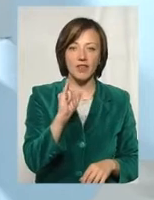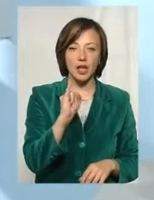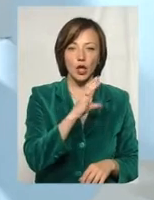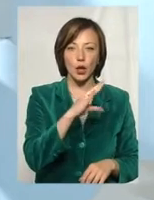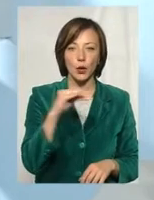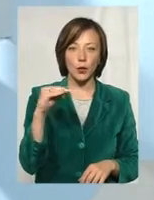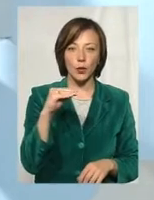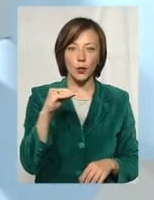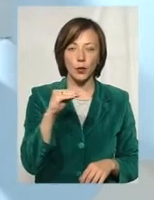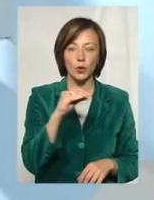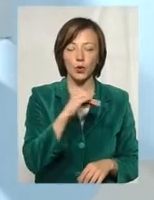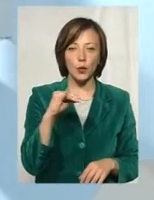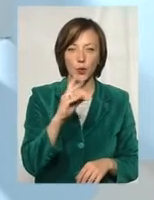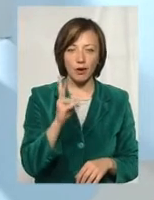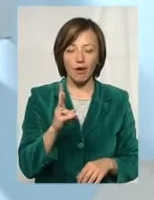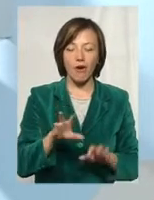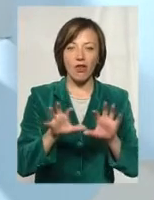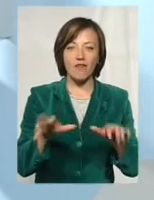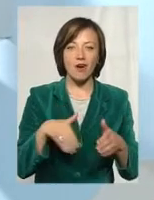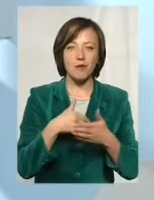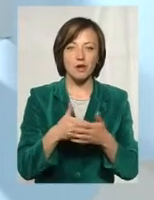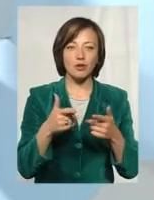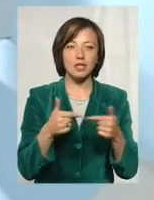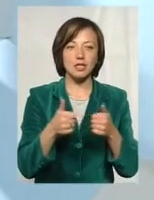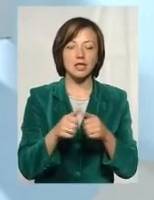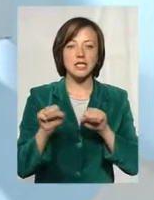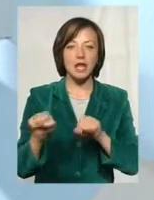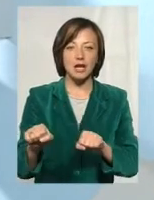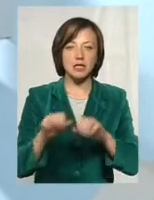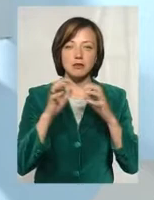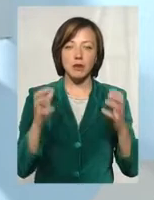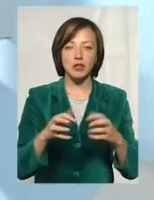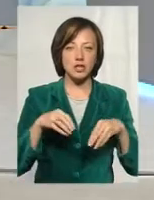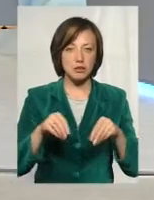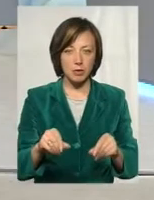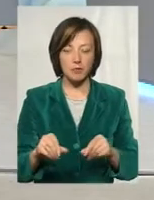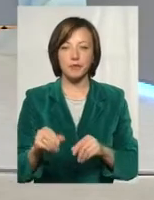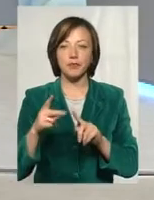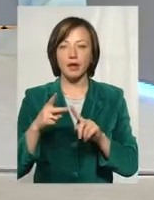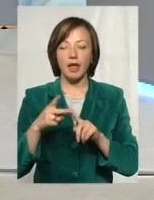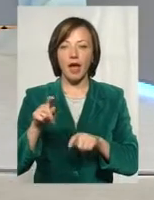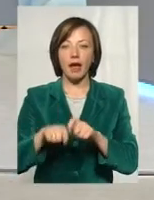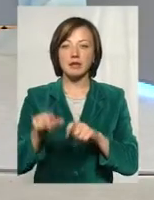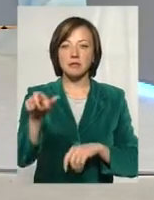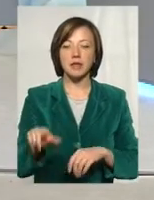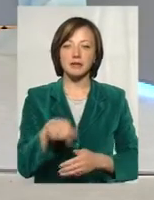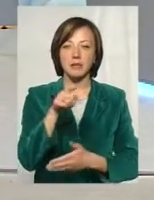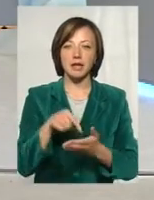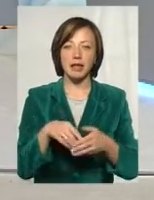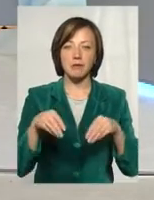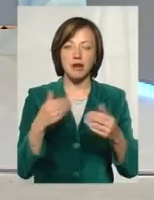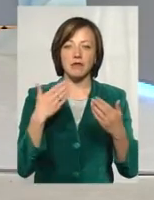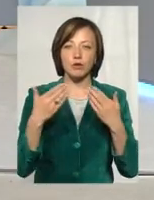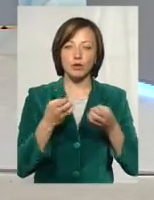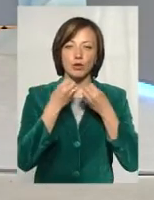голова громадської організації «Захист і збереження землі» та Валентин Лосовський, експерт з питань земельних відносин. Доброго